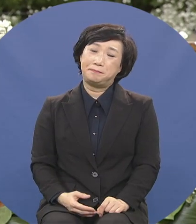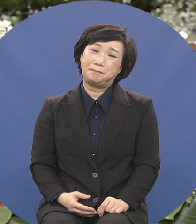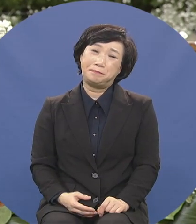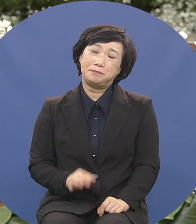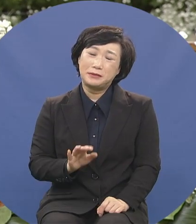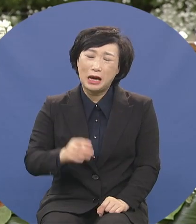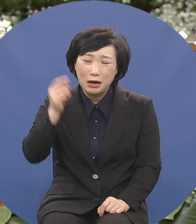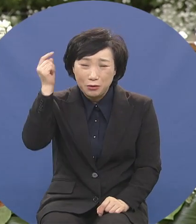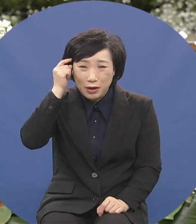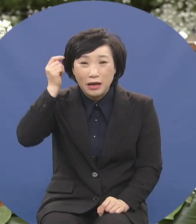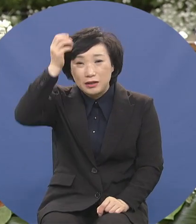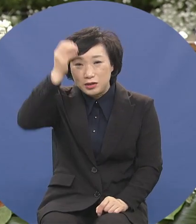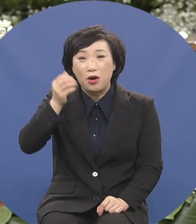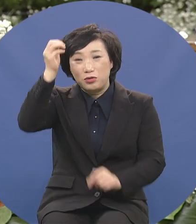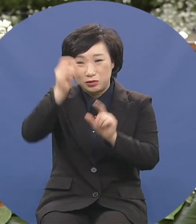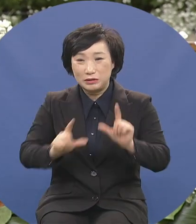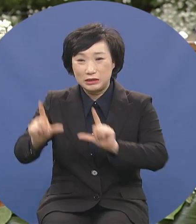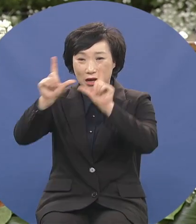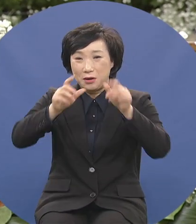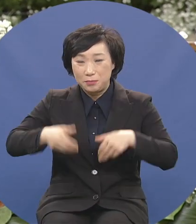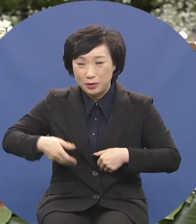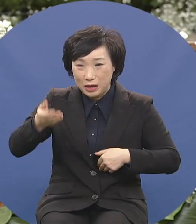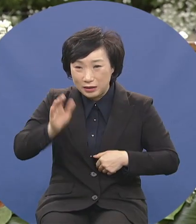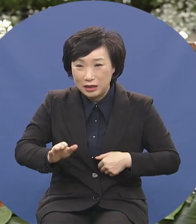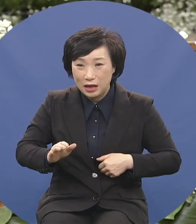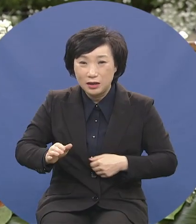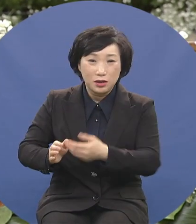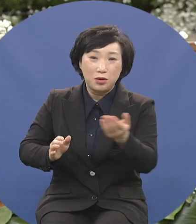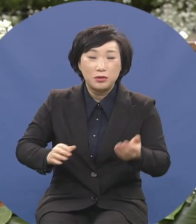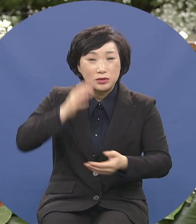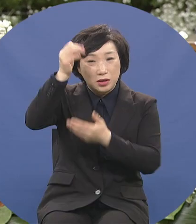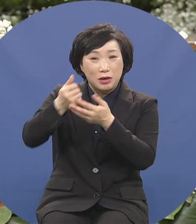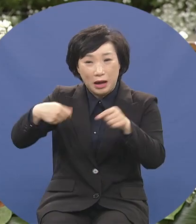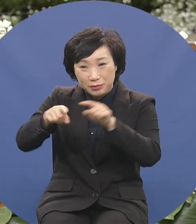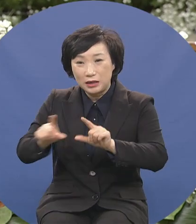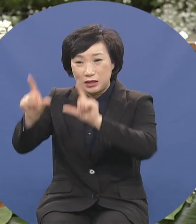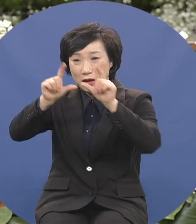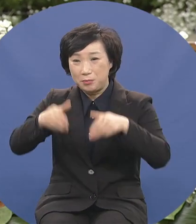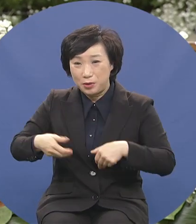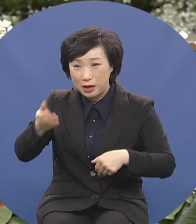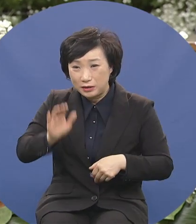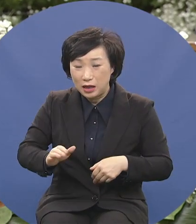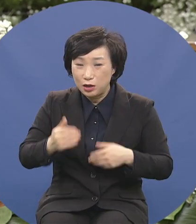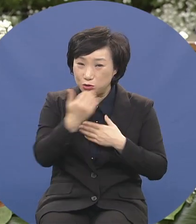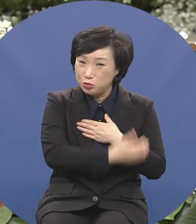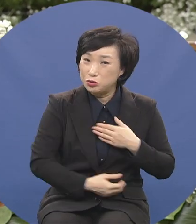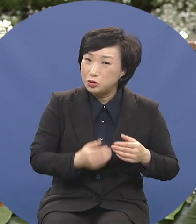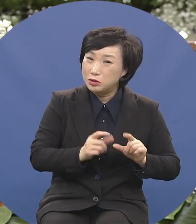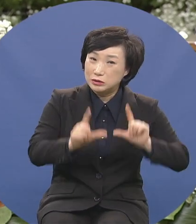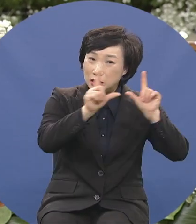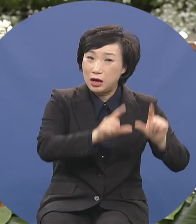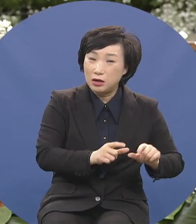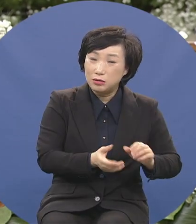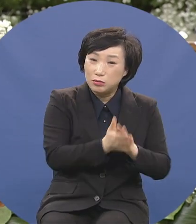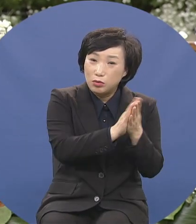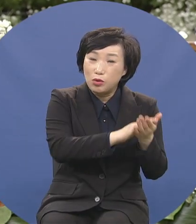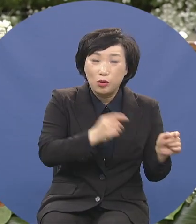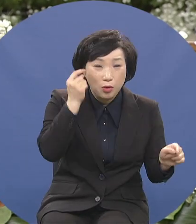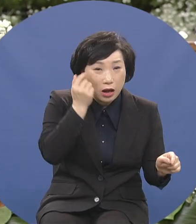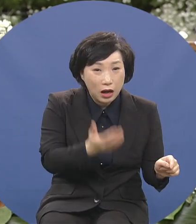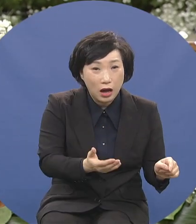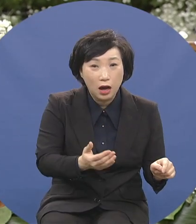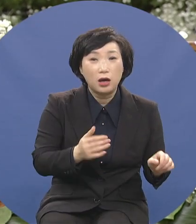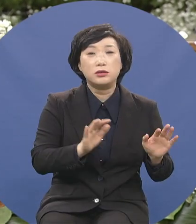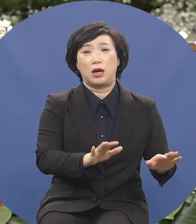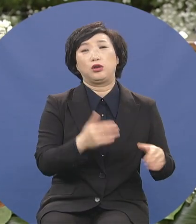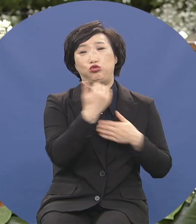왜 영적으로 살으라는데, 성령으로 살으라는데 육으로 사는가? 육신의